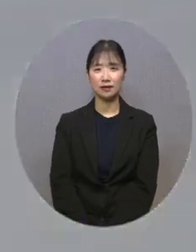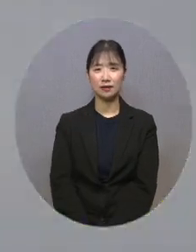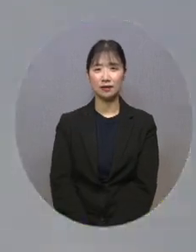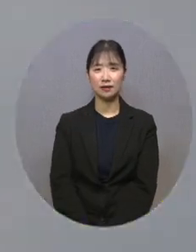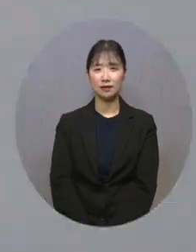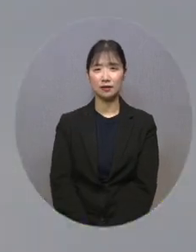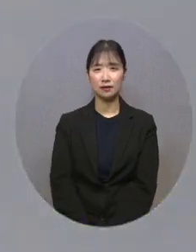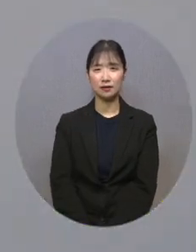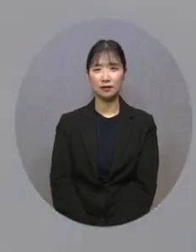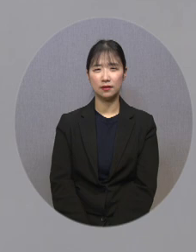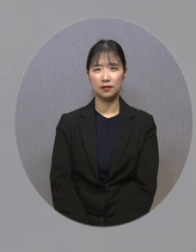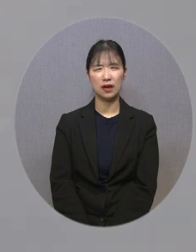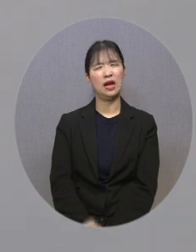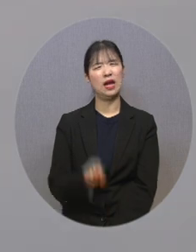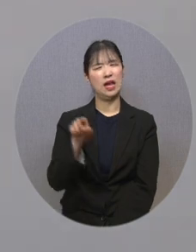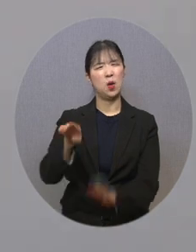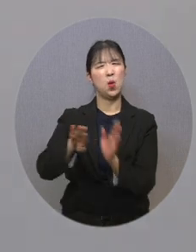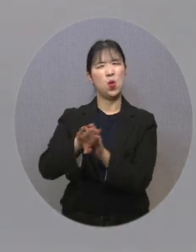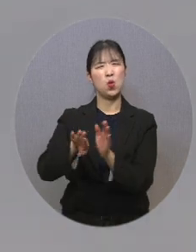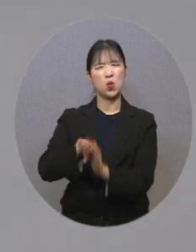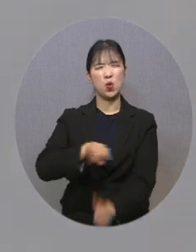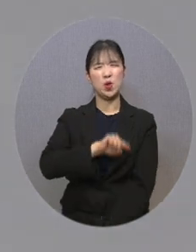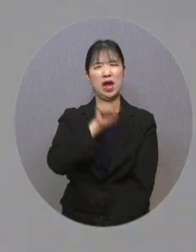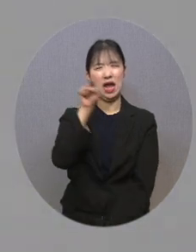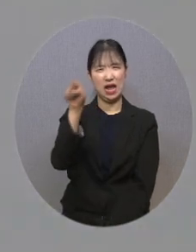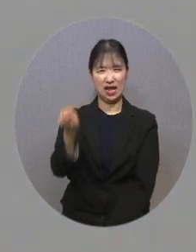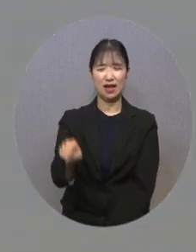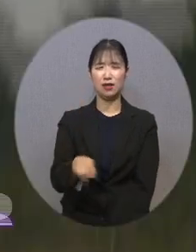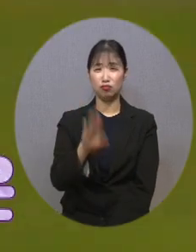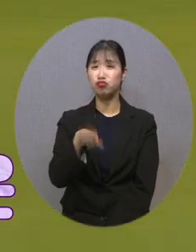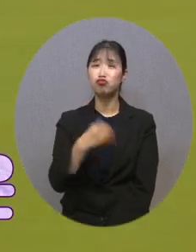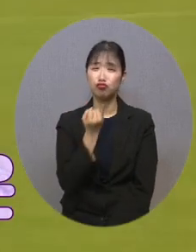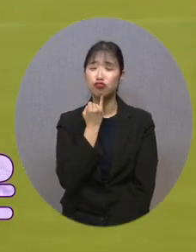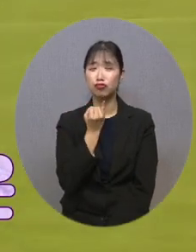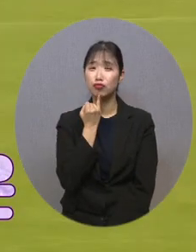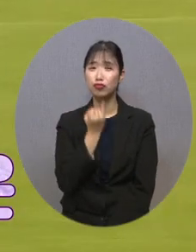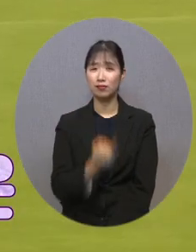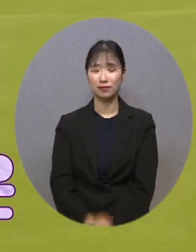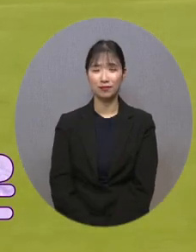와우. 아, 오른쪽이다. 괜찮아.